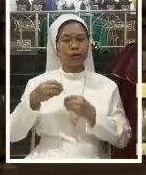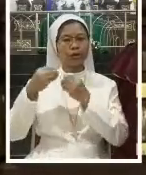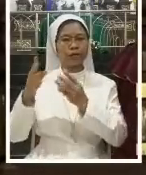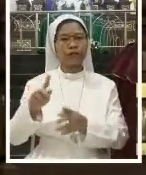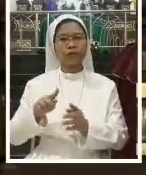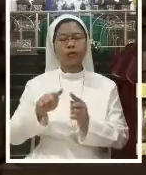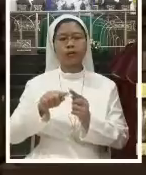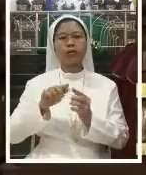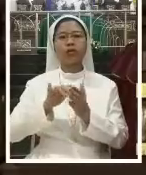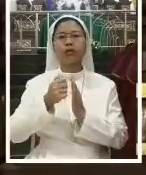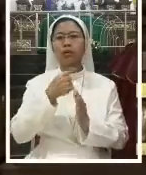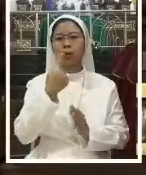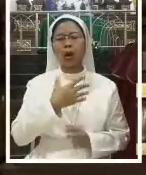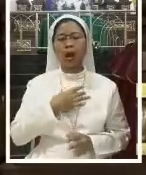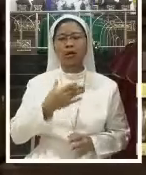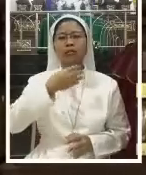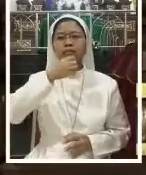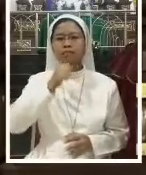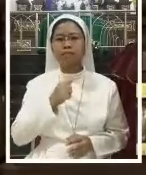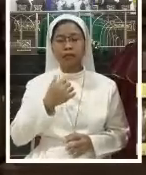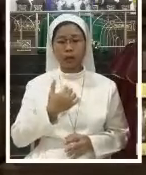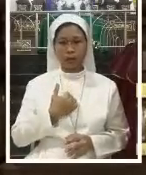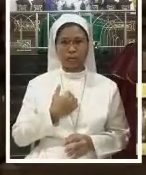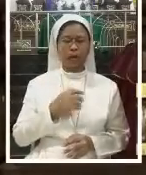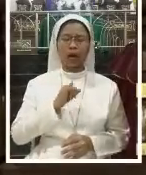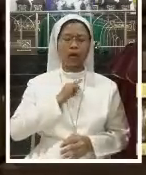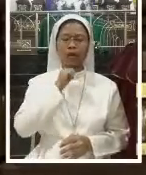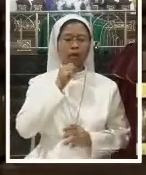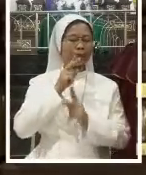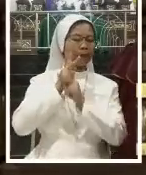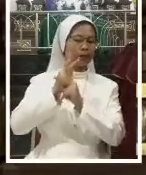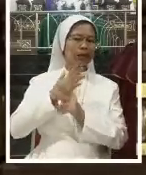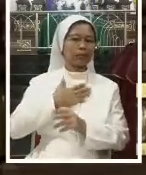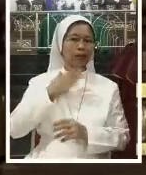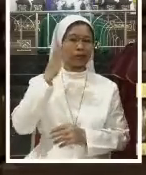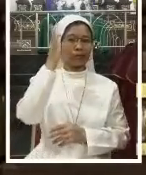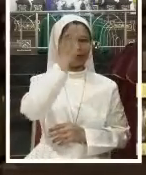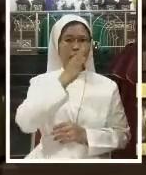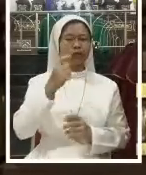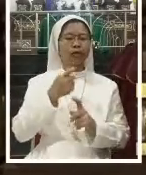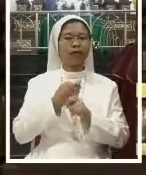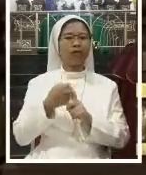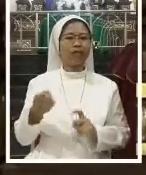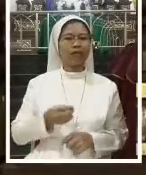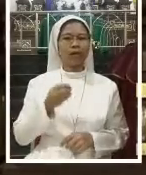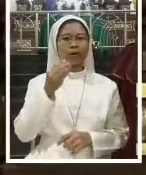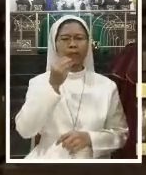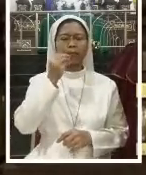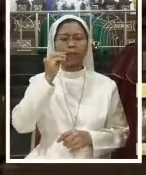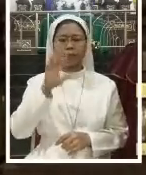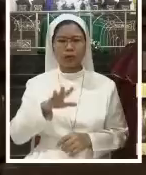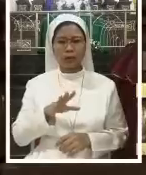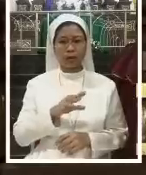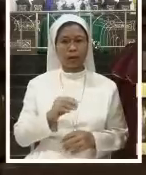barabas. Day ko tinakpan ang sakong lalawgon sa muda asin sa lutab.